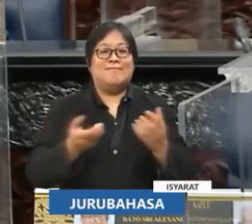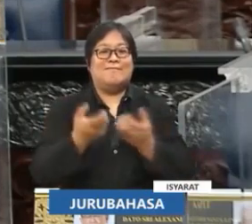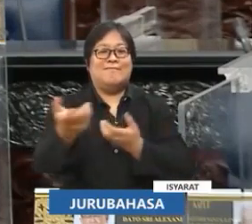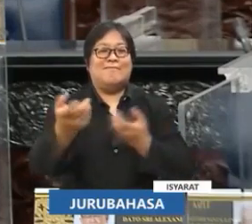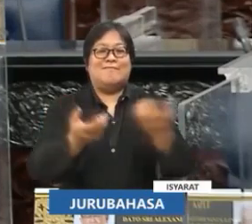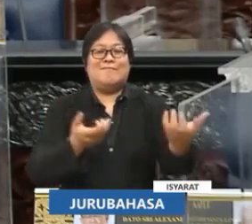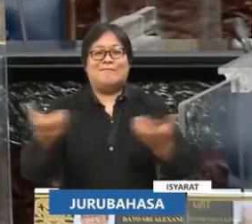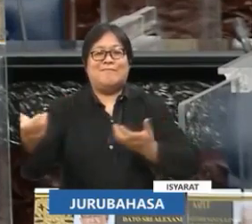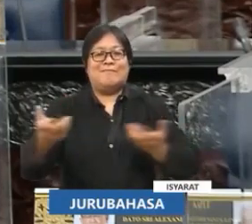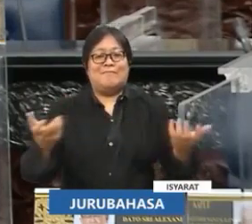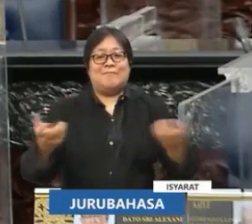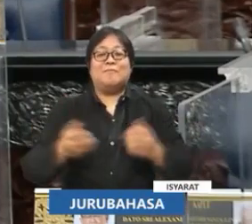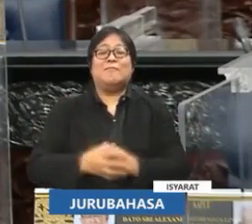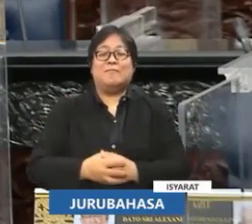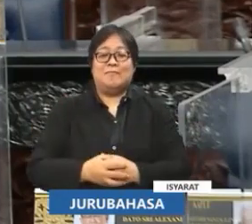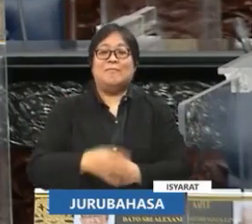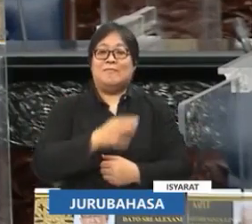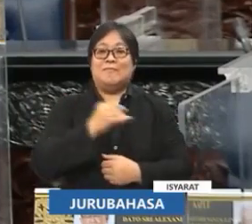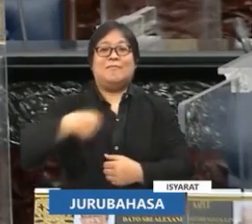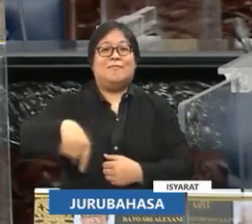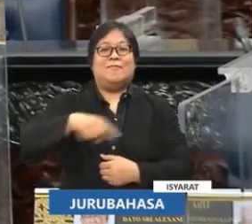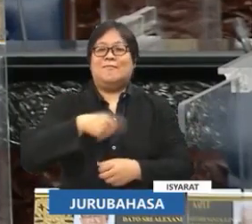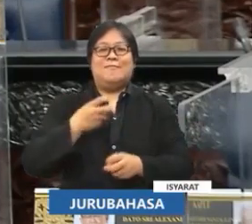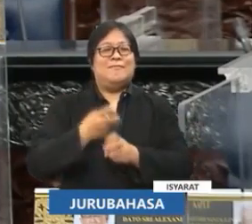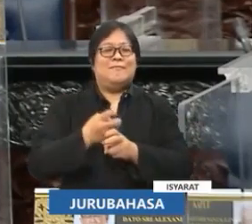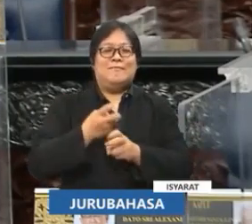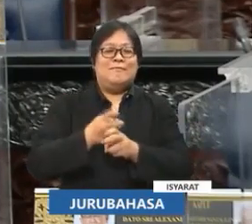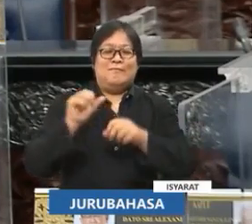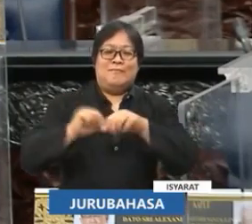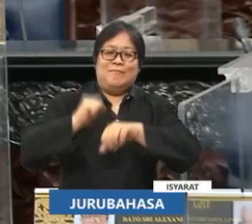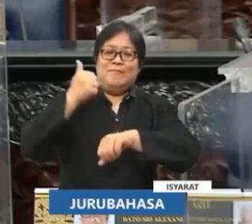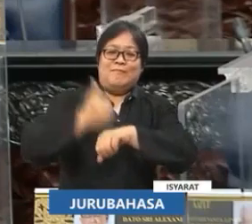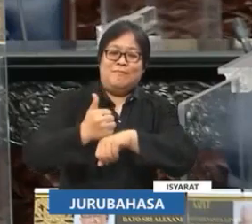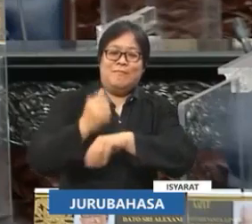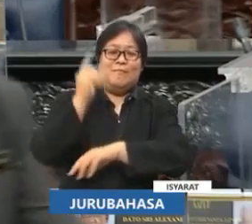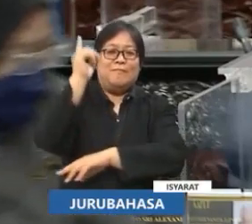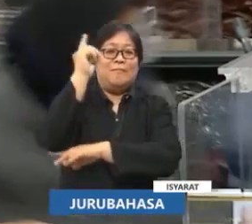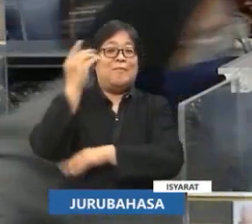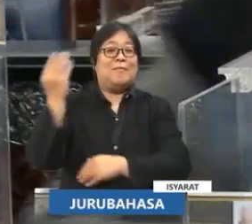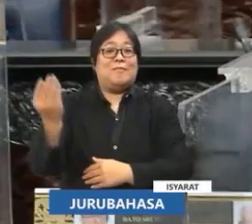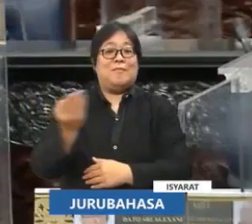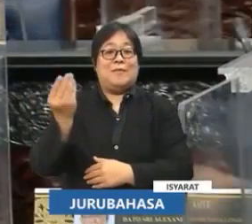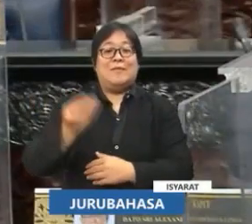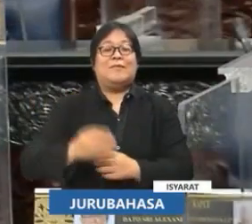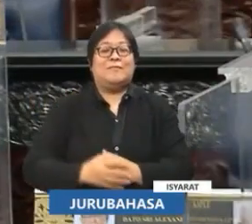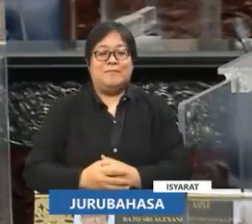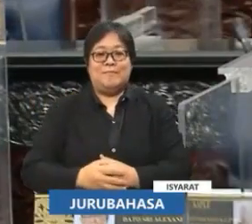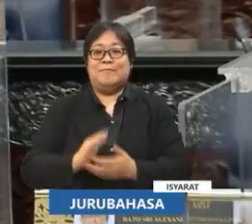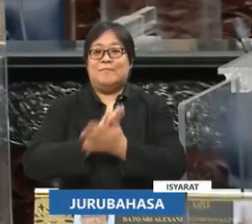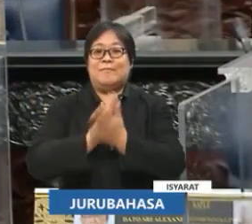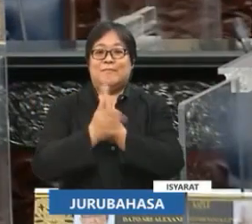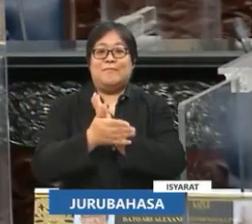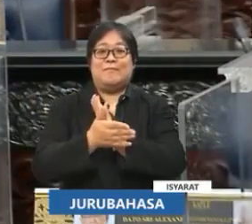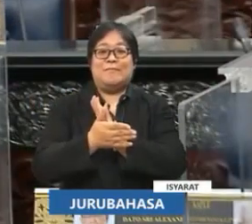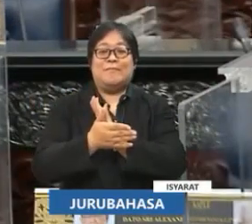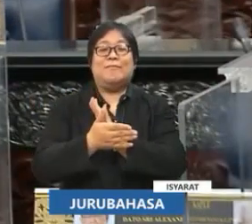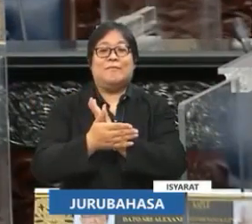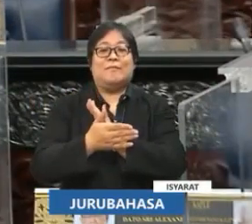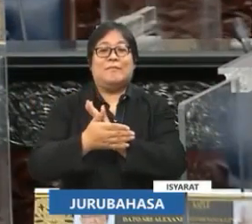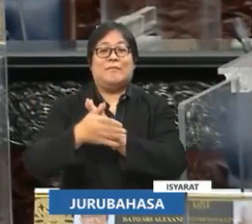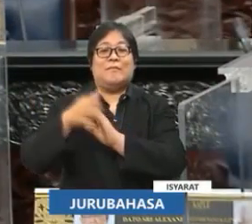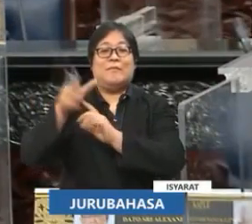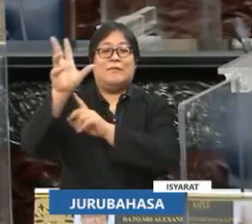terasing dan sukar bagi kita membina menara cara biasa, maka jalur lebar satelit